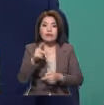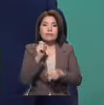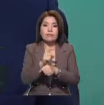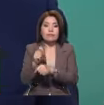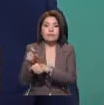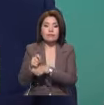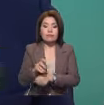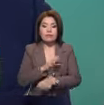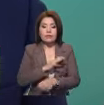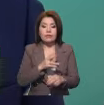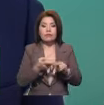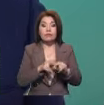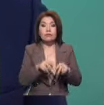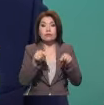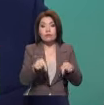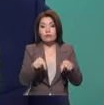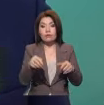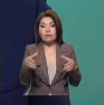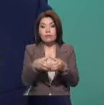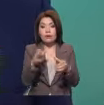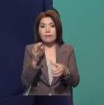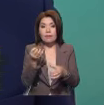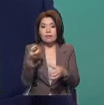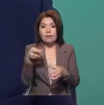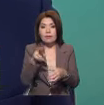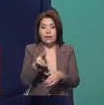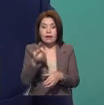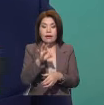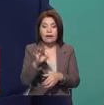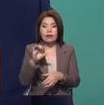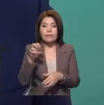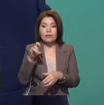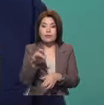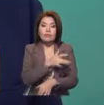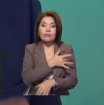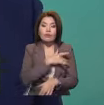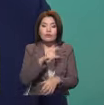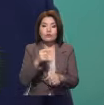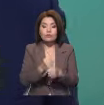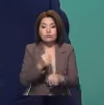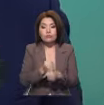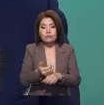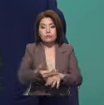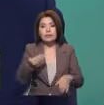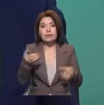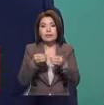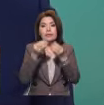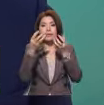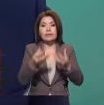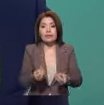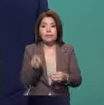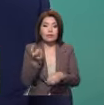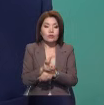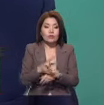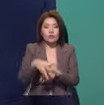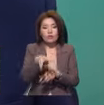берілді. Осы арадағы партияның осы аппаратының қызметкерлері осыдан 10 күн бұрын осында келіп, мына бүкіл